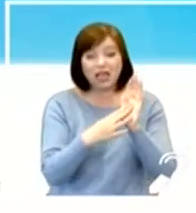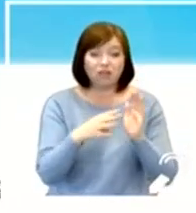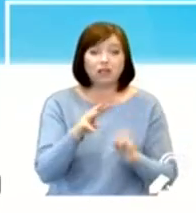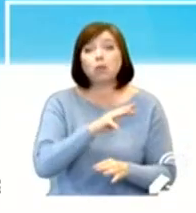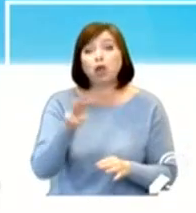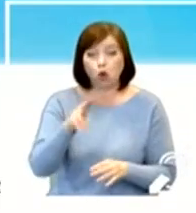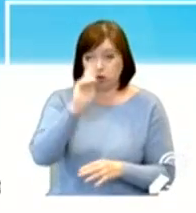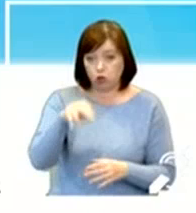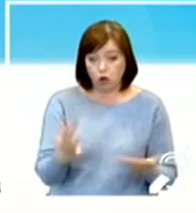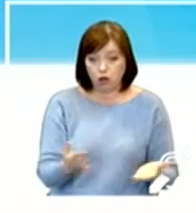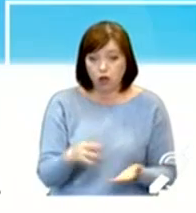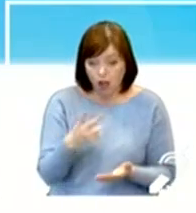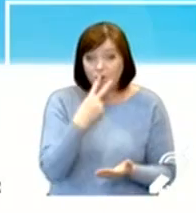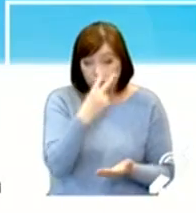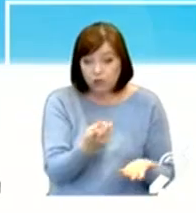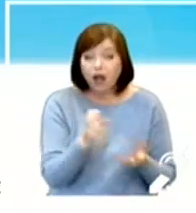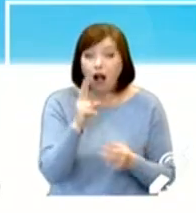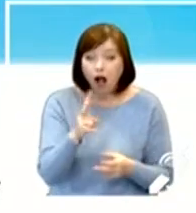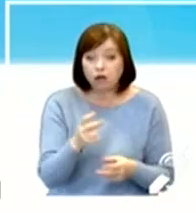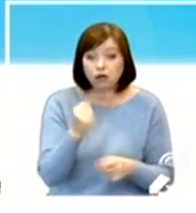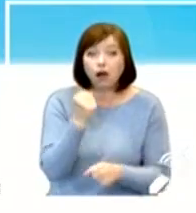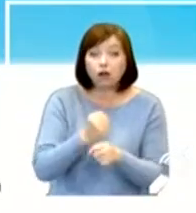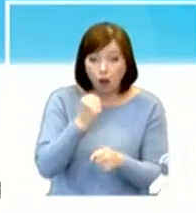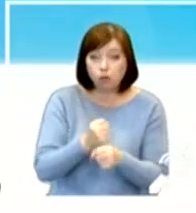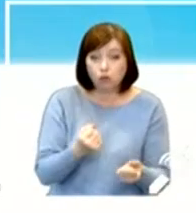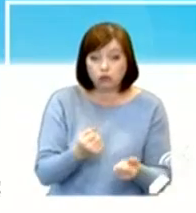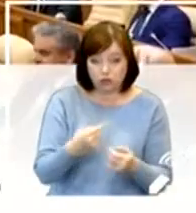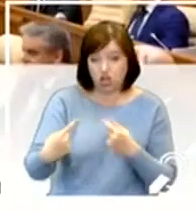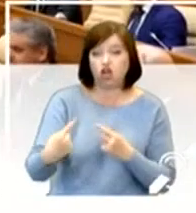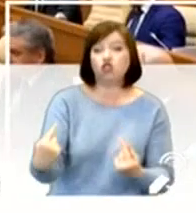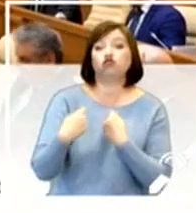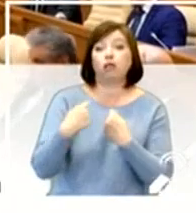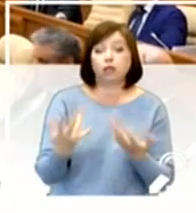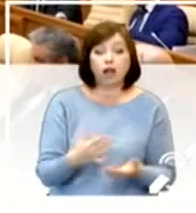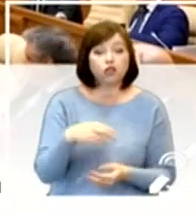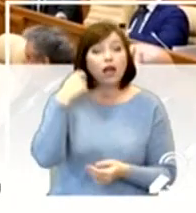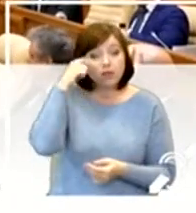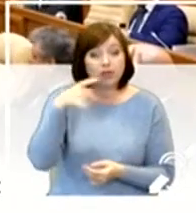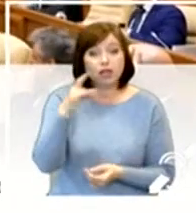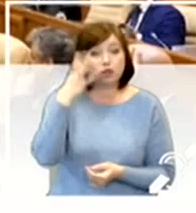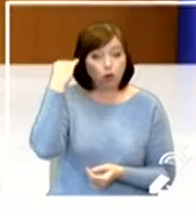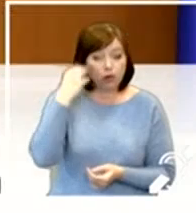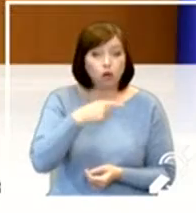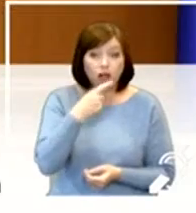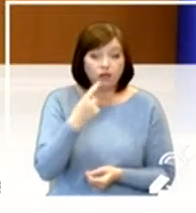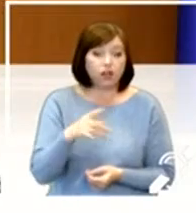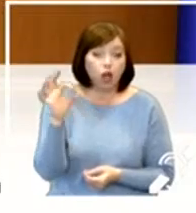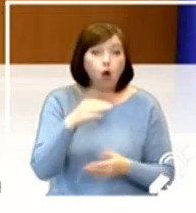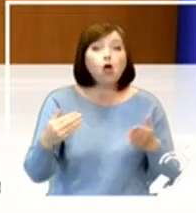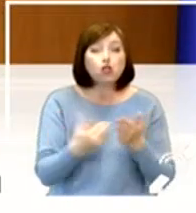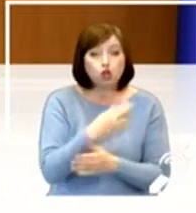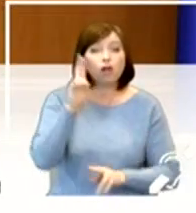9 milioane de dolari. Deci, ca să vedeți cum funcționează sau cum funcționa șantajul. Președintele Republicii Moldova a vorbit și despre